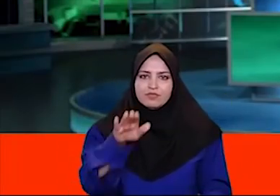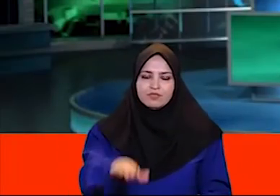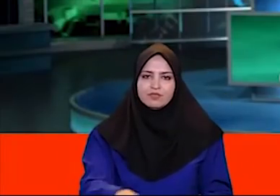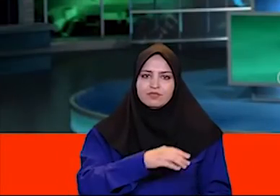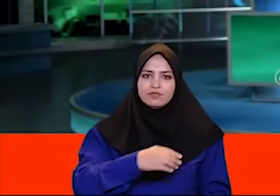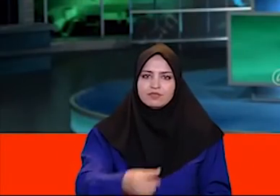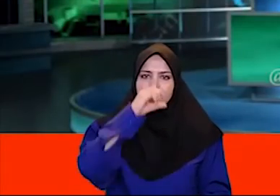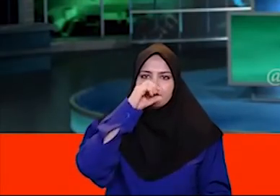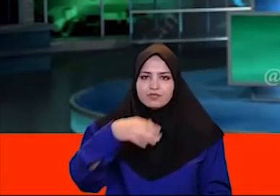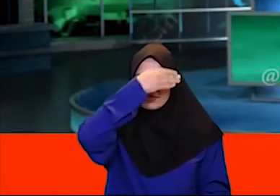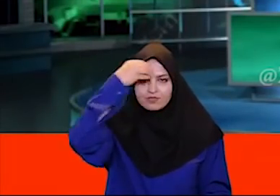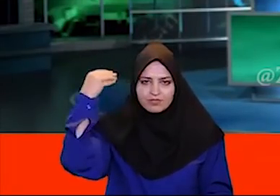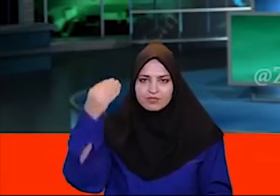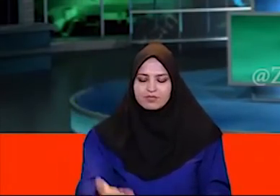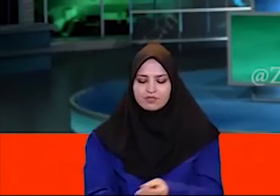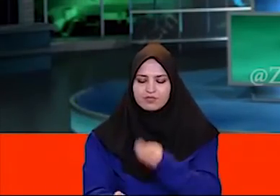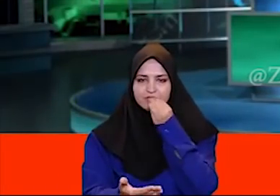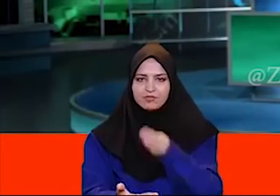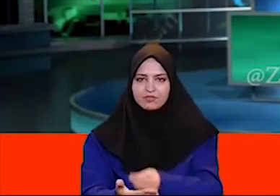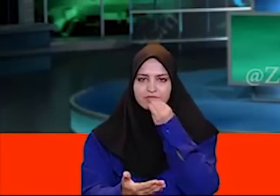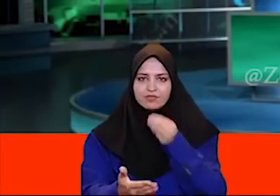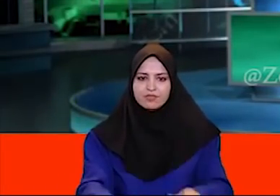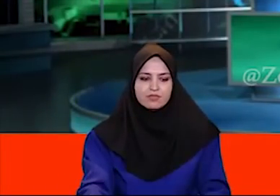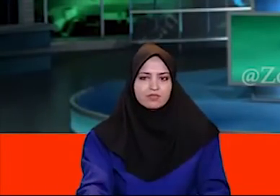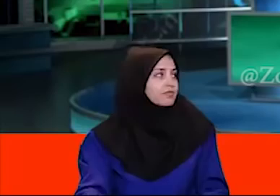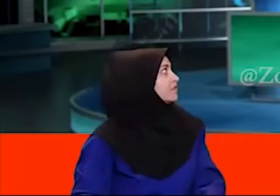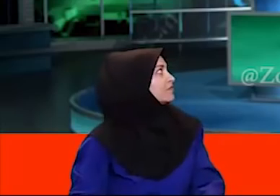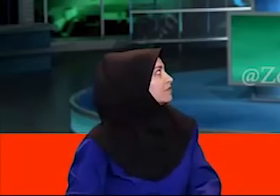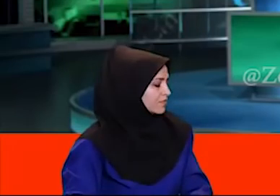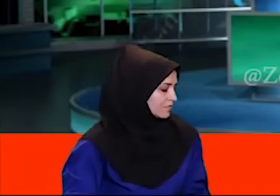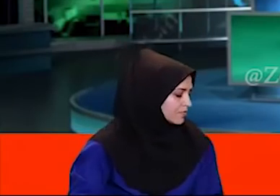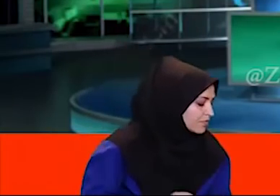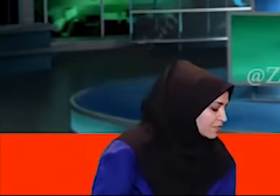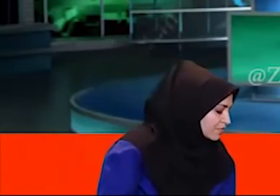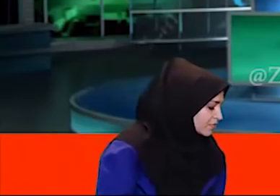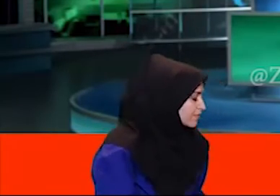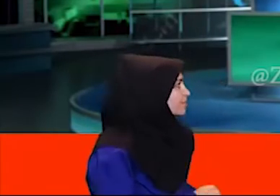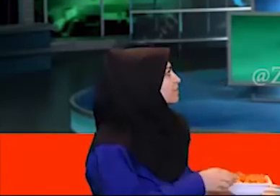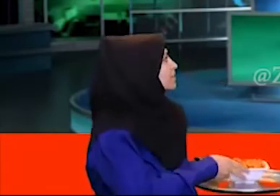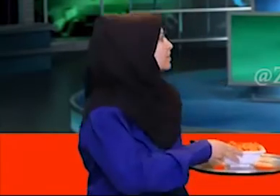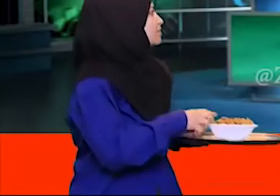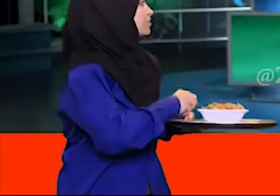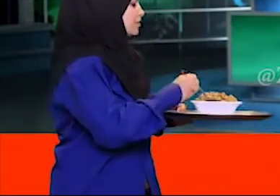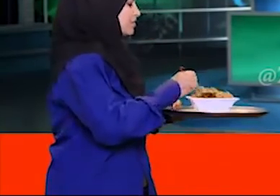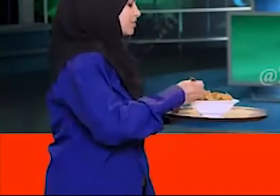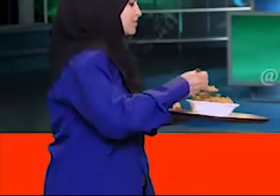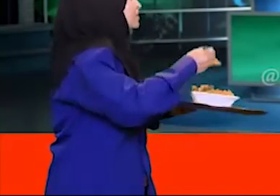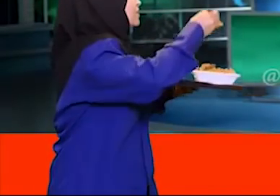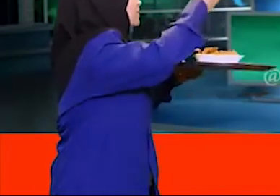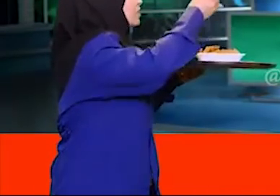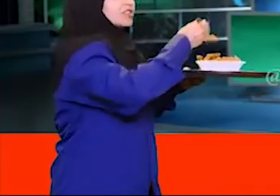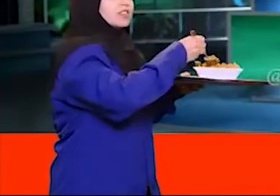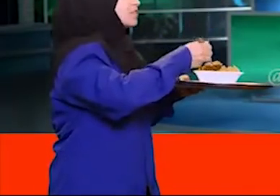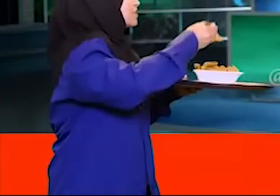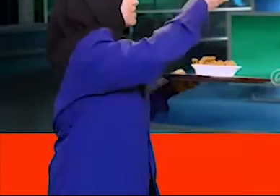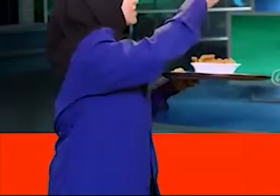آبی از آبروی خیش مصرف کنید. پاشو بریم. پاشو وقت سونو گرفتم.